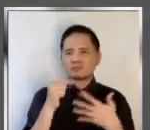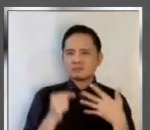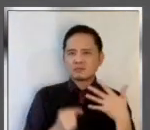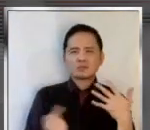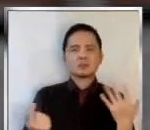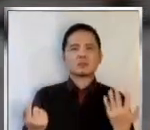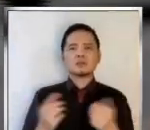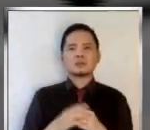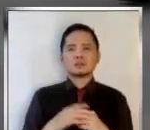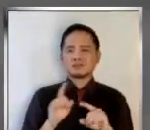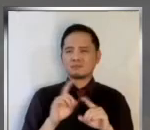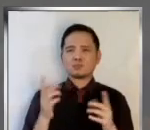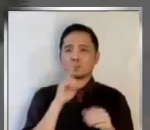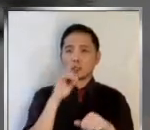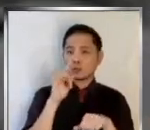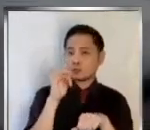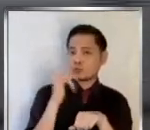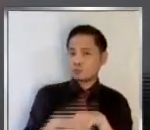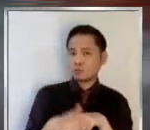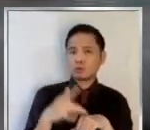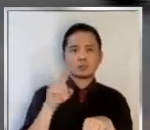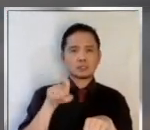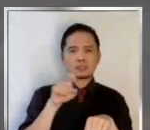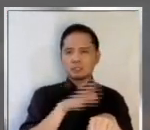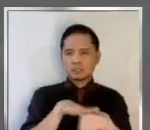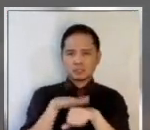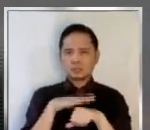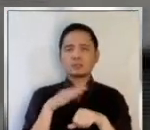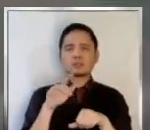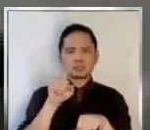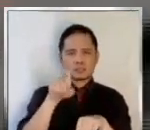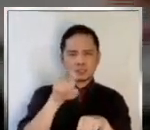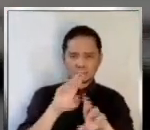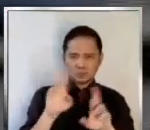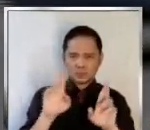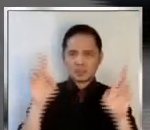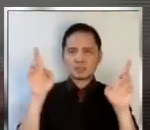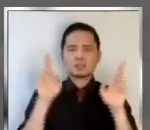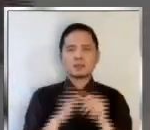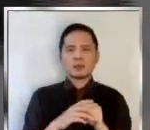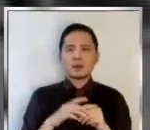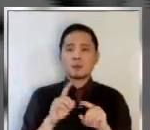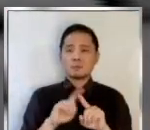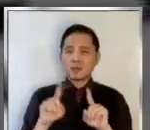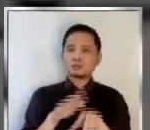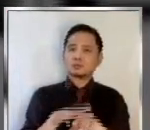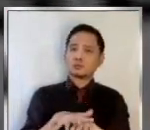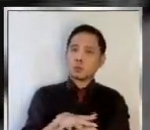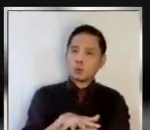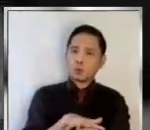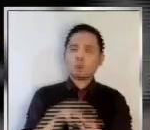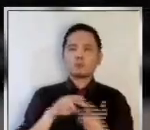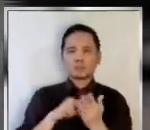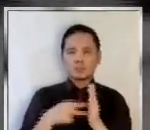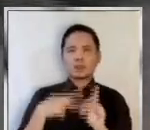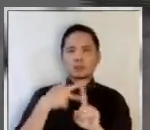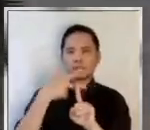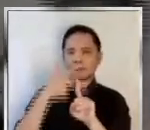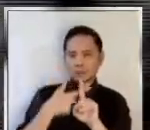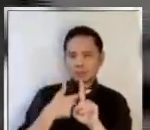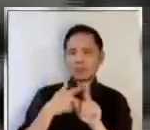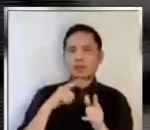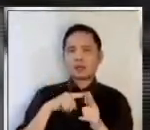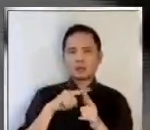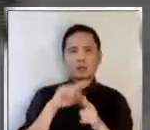as now po, kailangan mapaghandaan. Again, gradual naman po ito, no? So this will take us 2 to 3 months bago po masara lahat ng